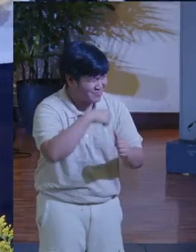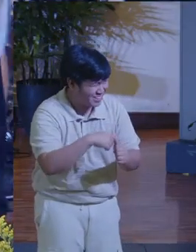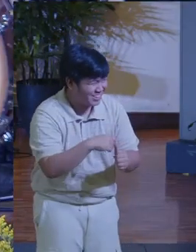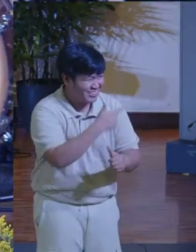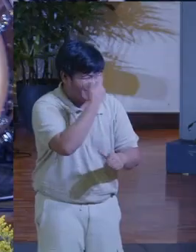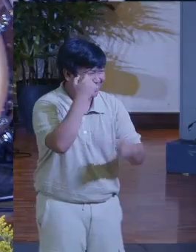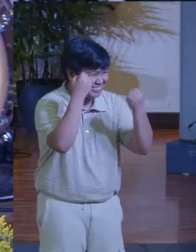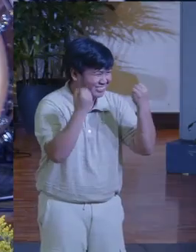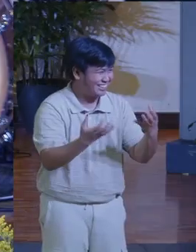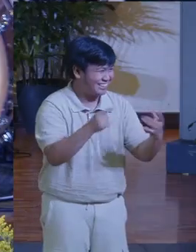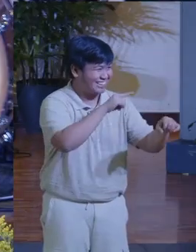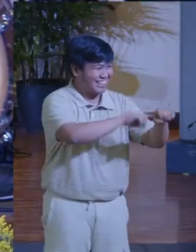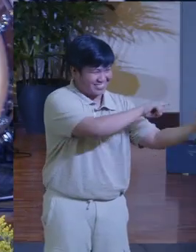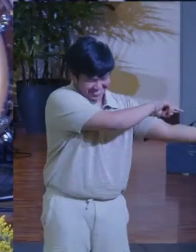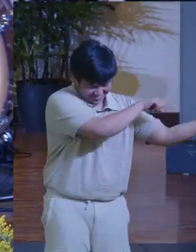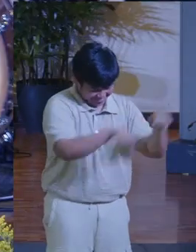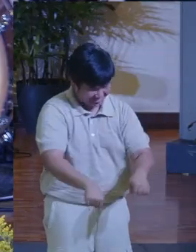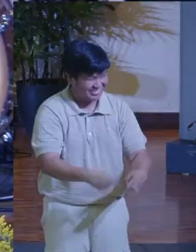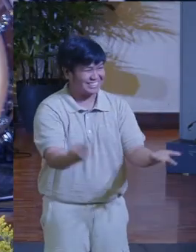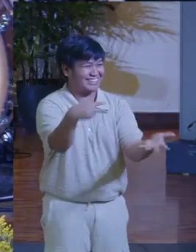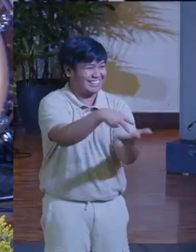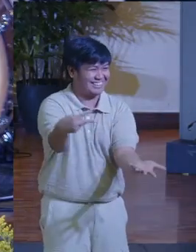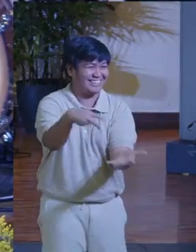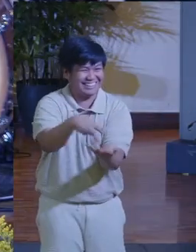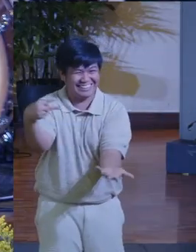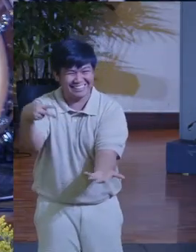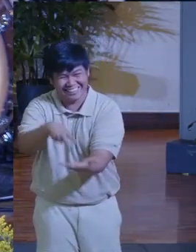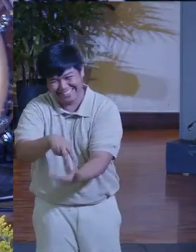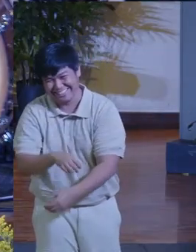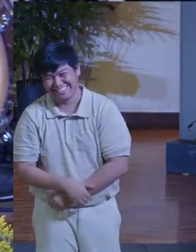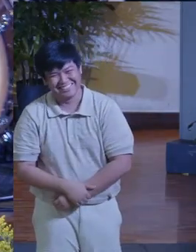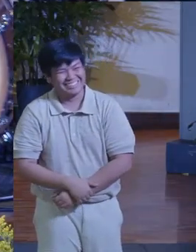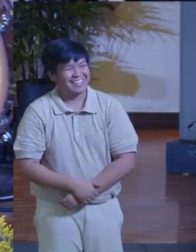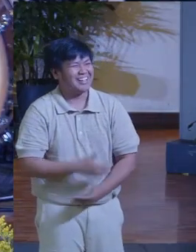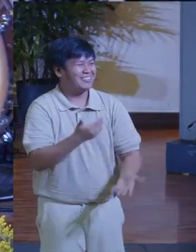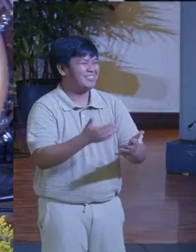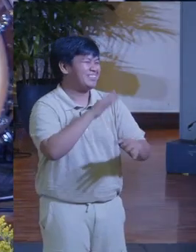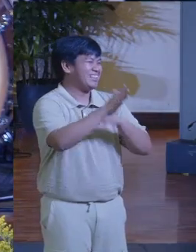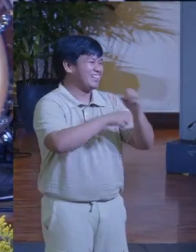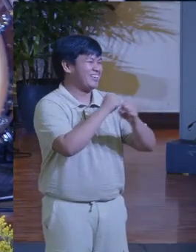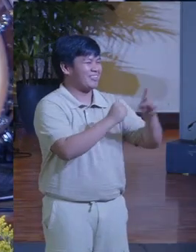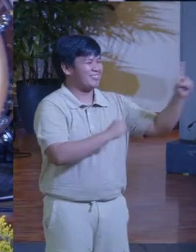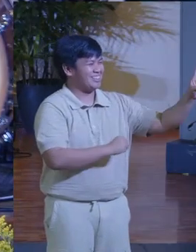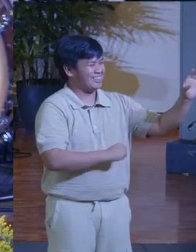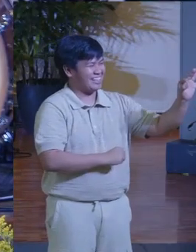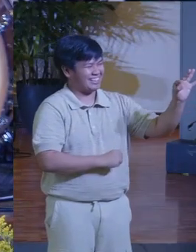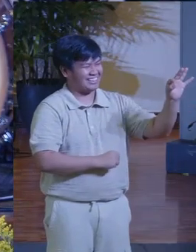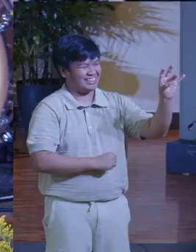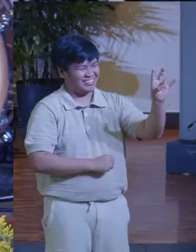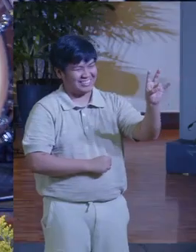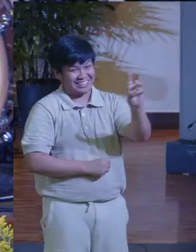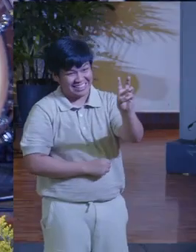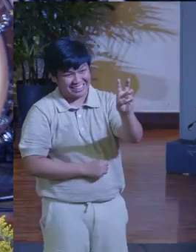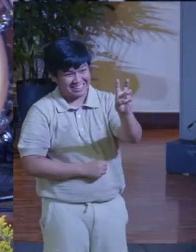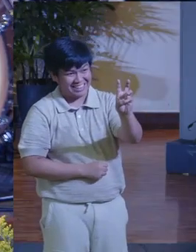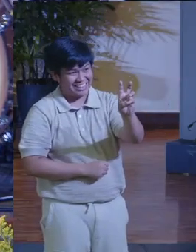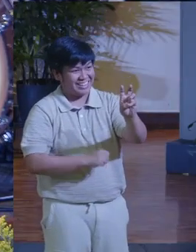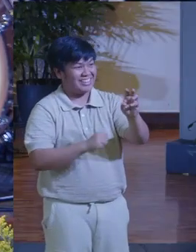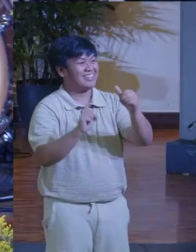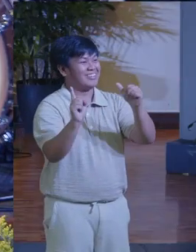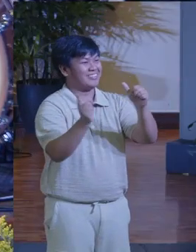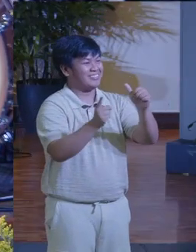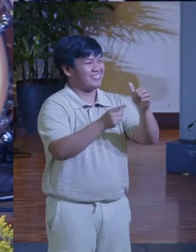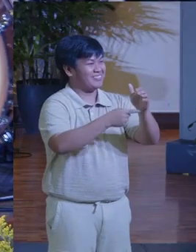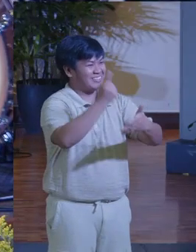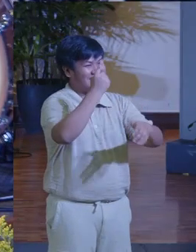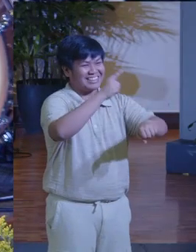date. Basta, it happened between February 1976, yan yung una kong paglapit sa